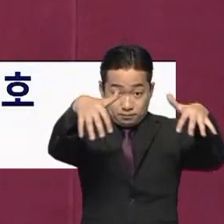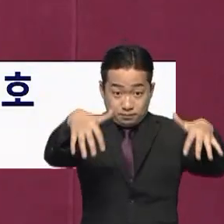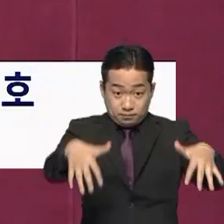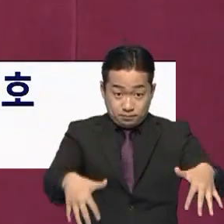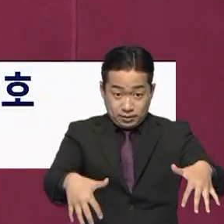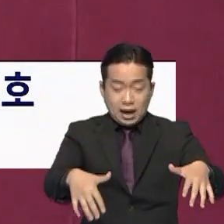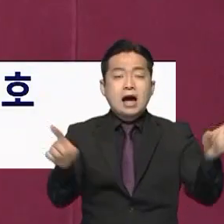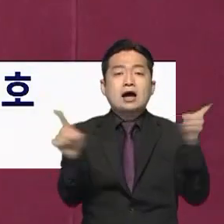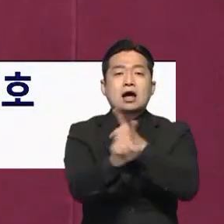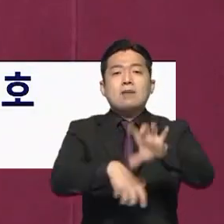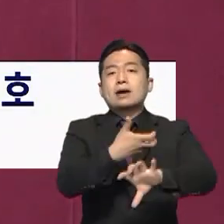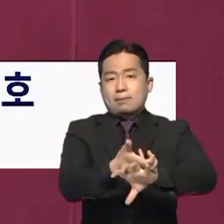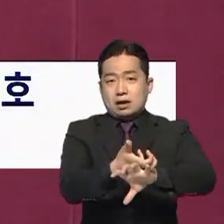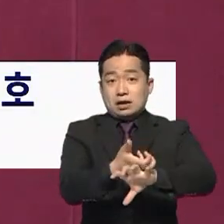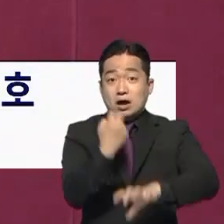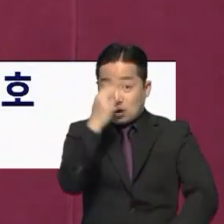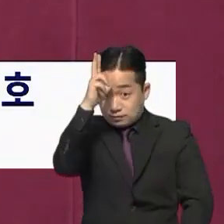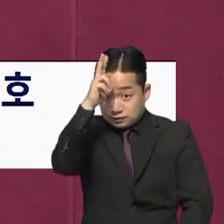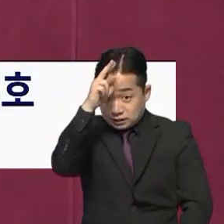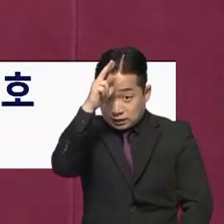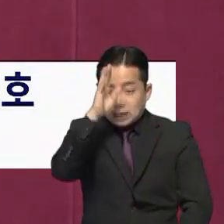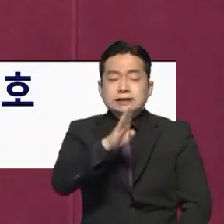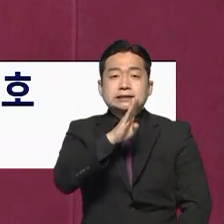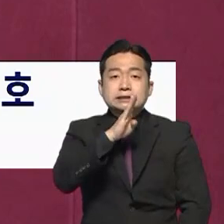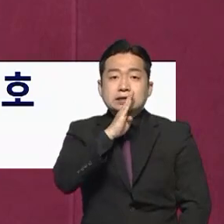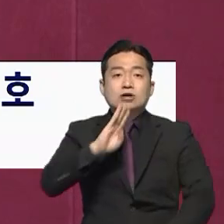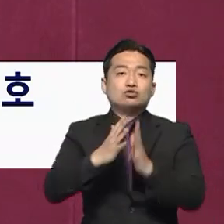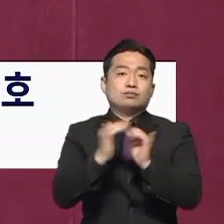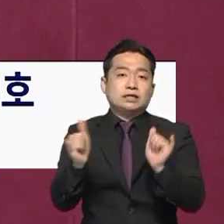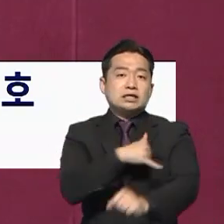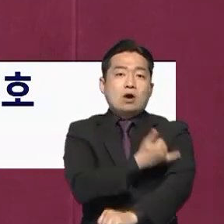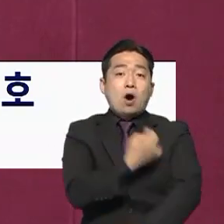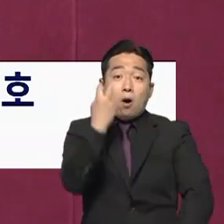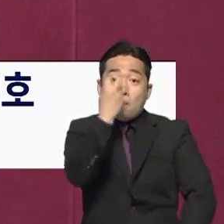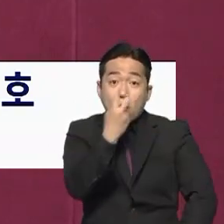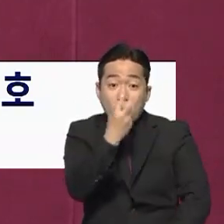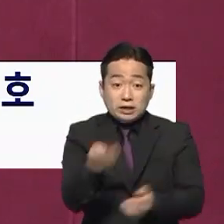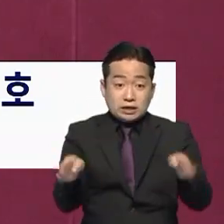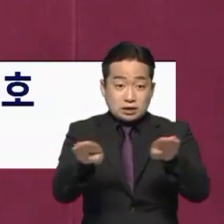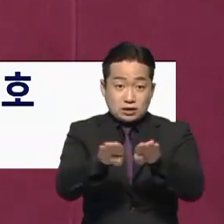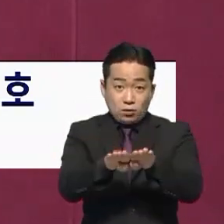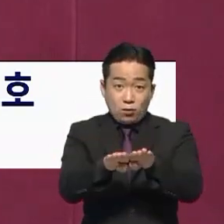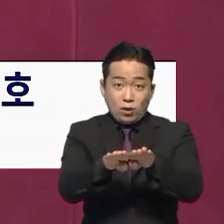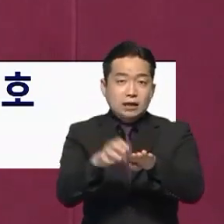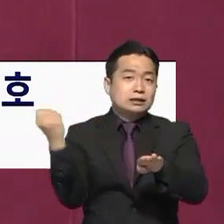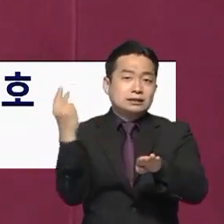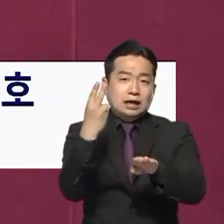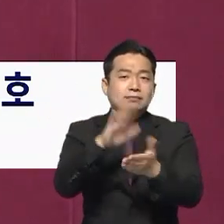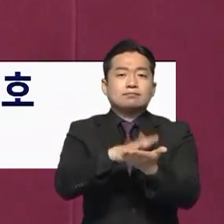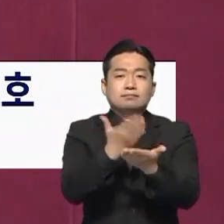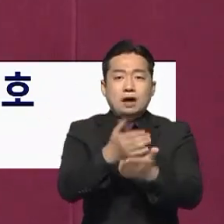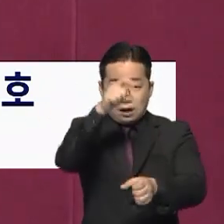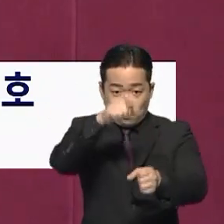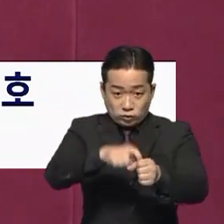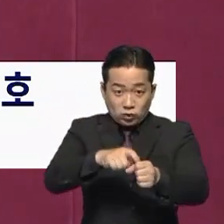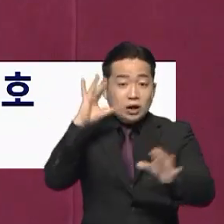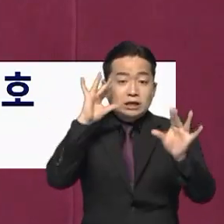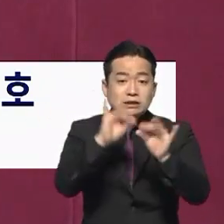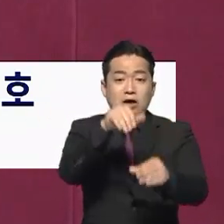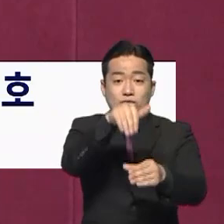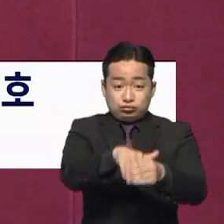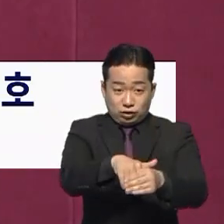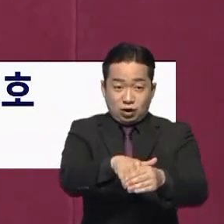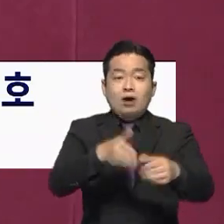이룩하고 검찰이 진정한 국민인권보호기관으로 거듭날 수 있도록 찬성 투표해